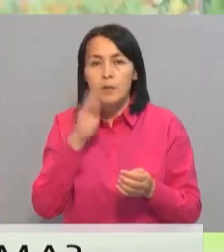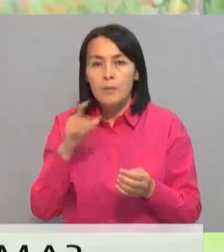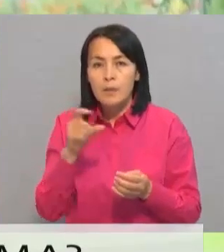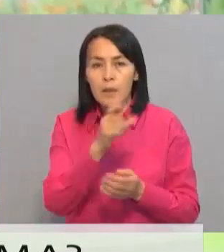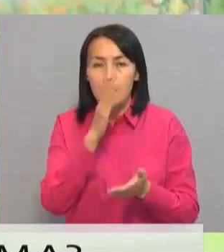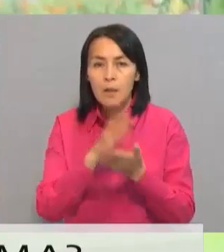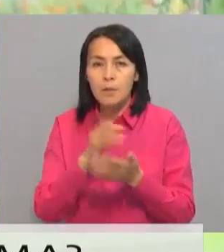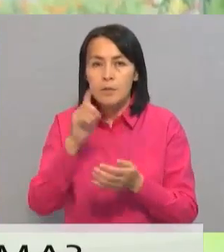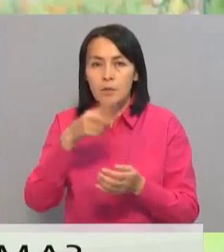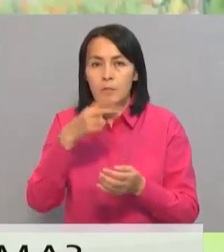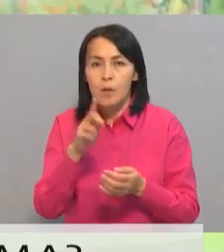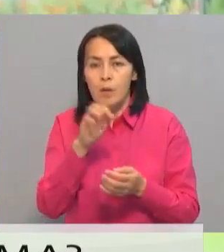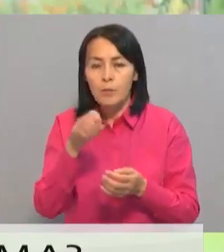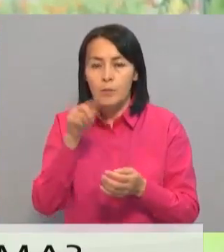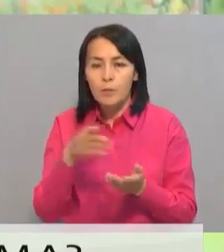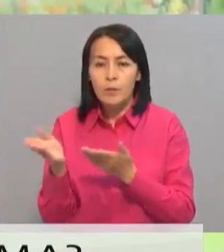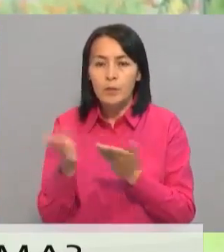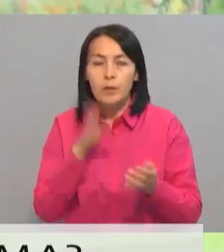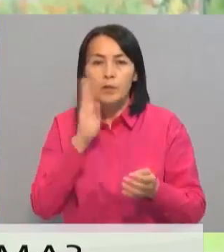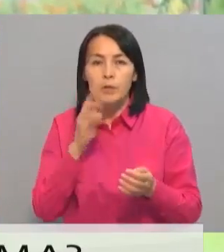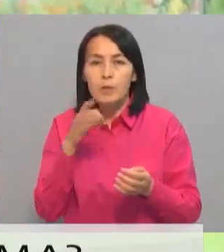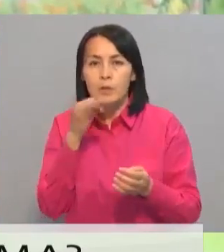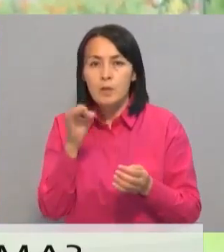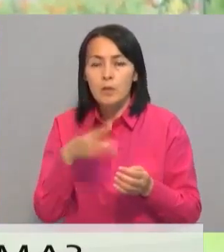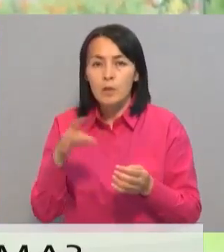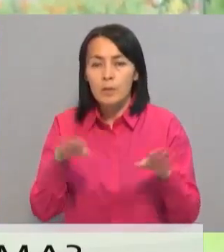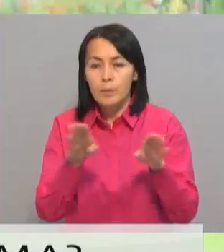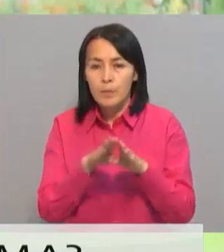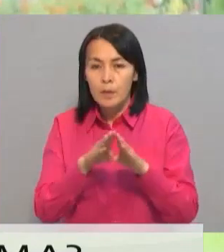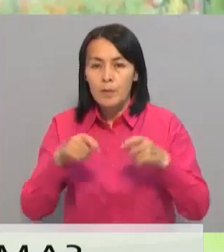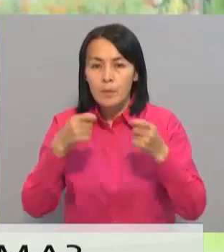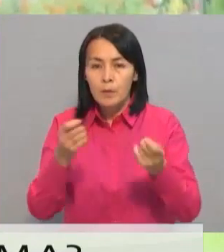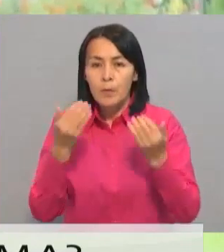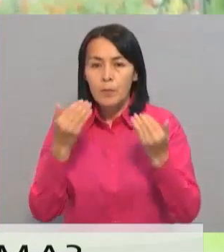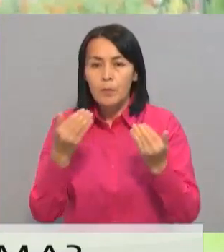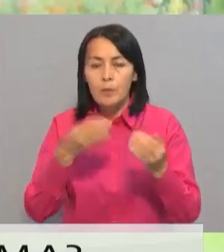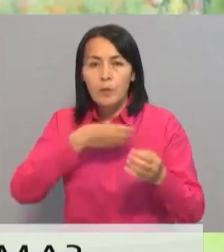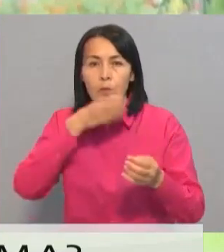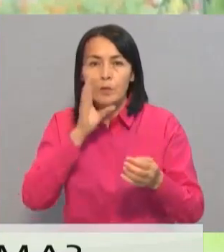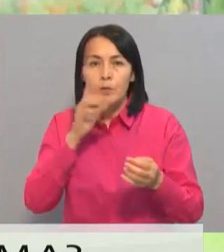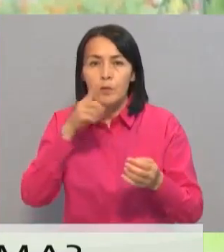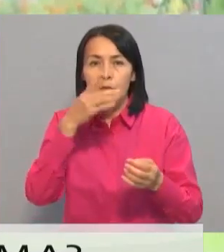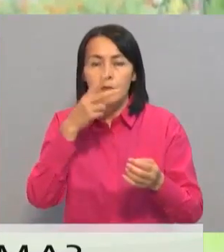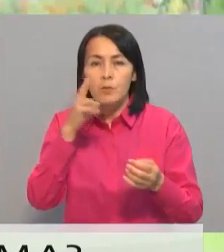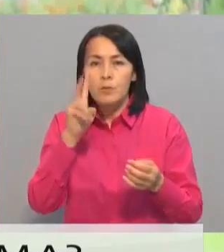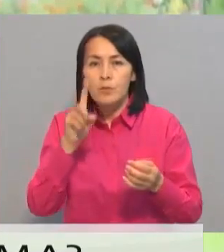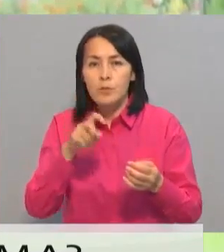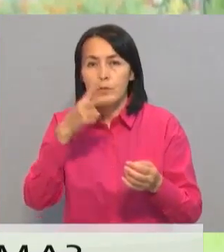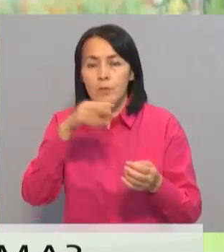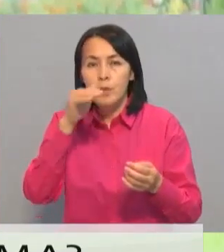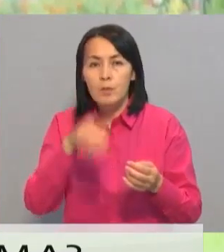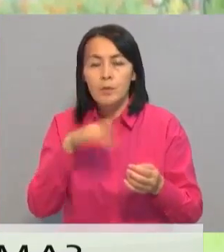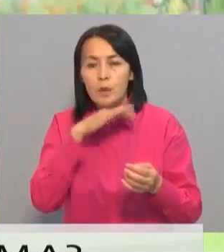бар, 120 кубтук. Сол каналга келген сууну биз Жетисай ауданы менен бирге бөлүшүп алабыз. Ал будан ишетин 120 миңден астам гектар жер бар, экстик